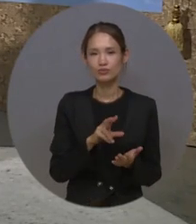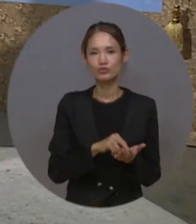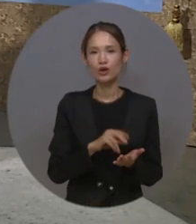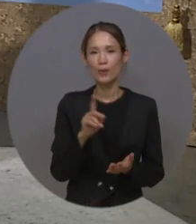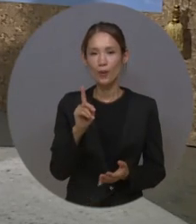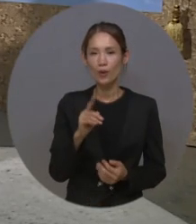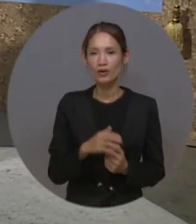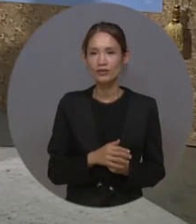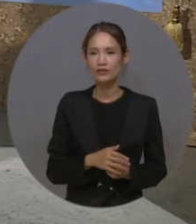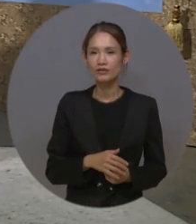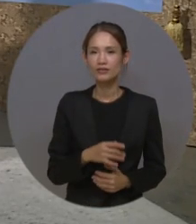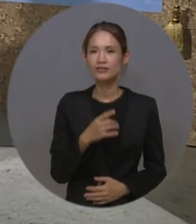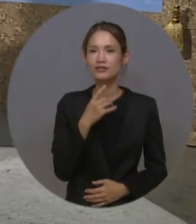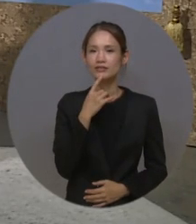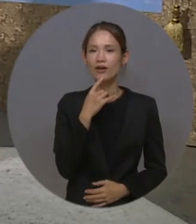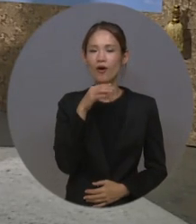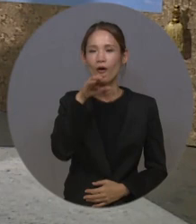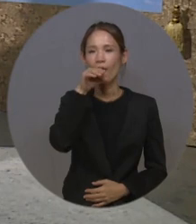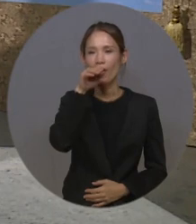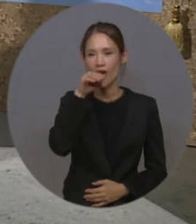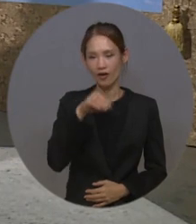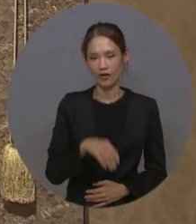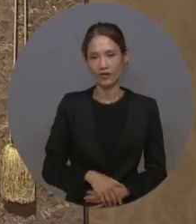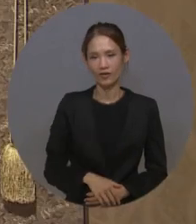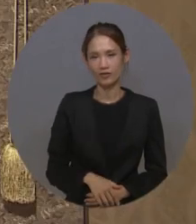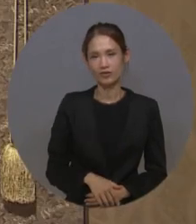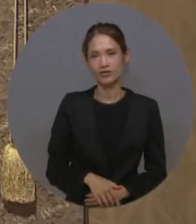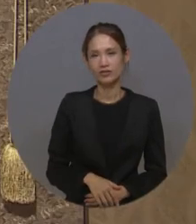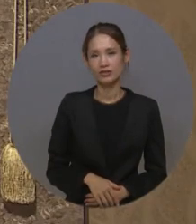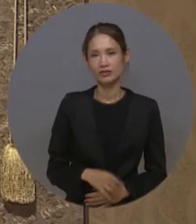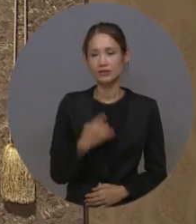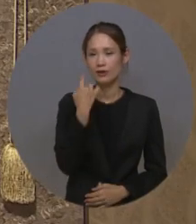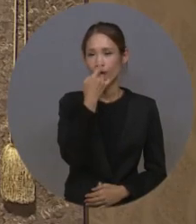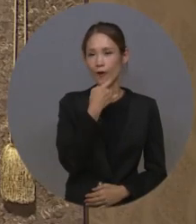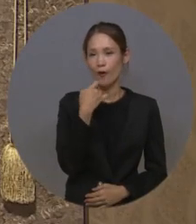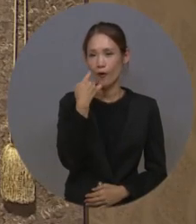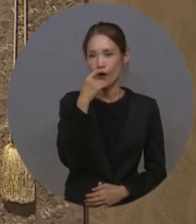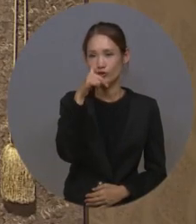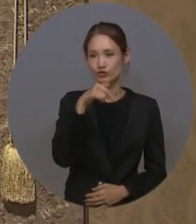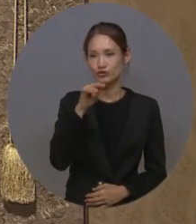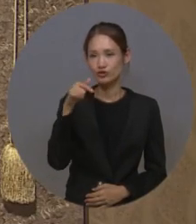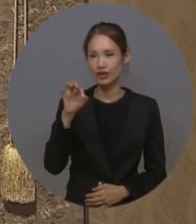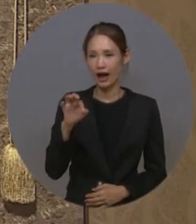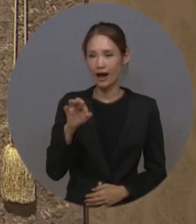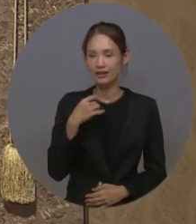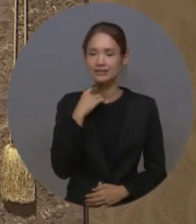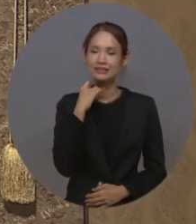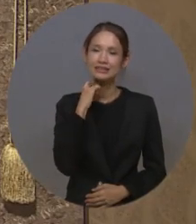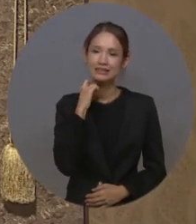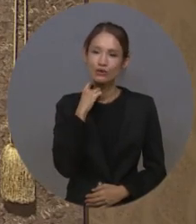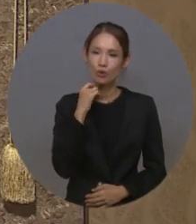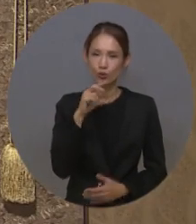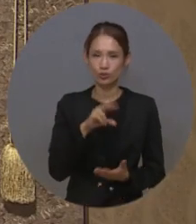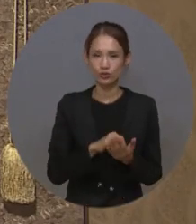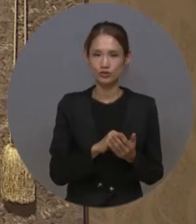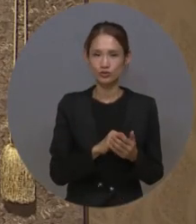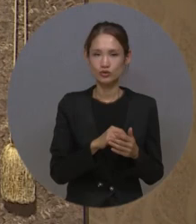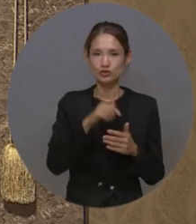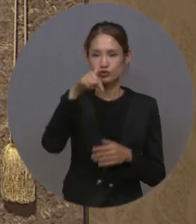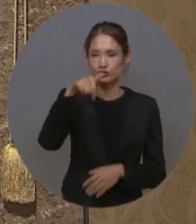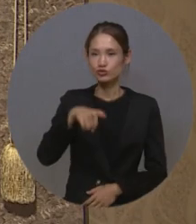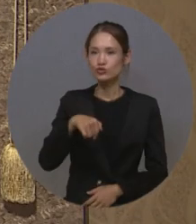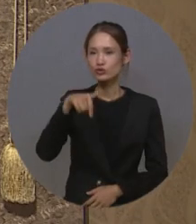바로 턱과 혀의 문제더라고요. 구강의 문제고 기도의 문제입니다. 즉 구조의 문제가 되게